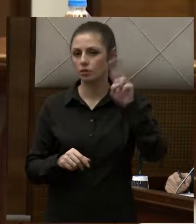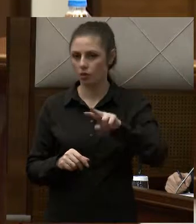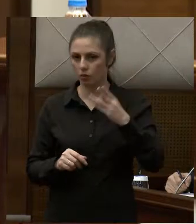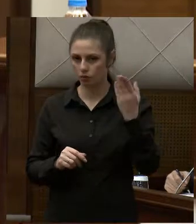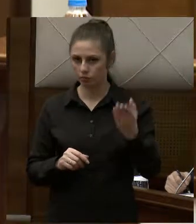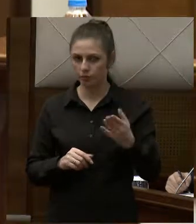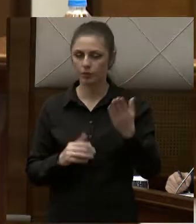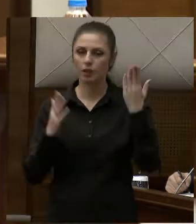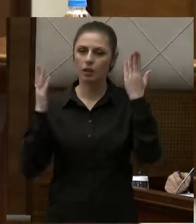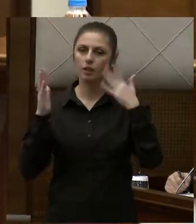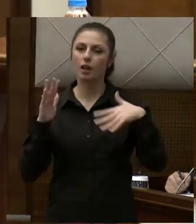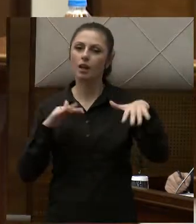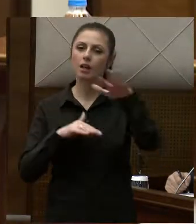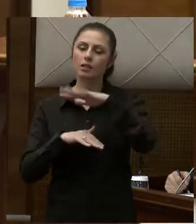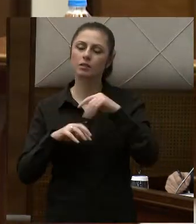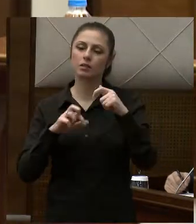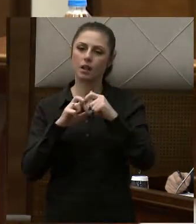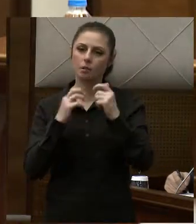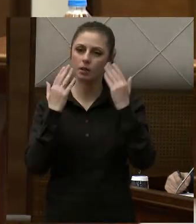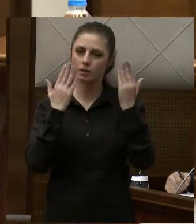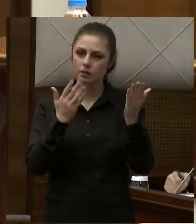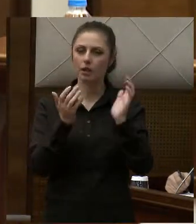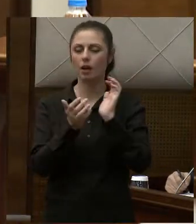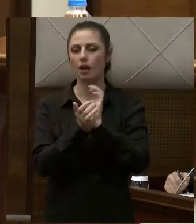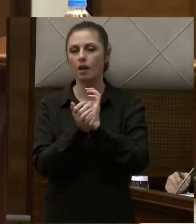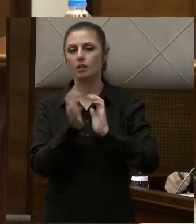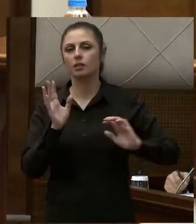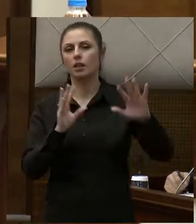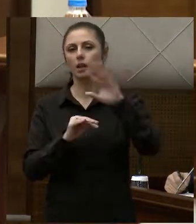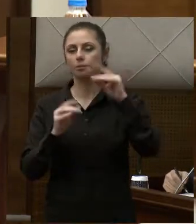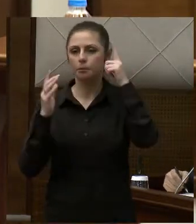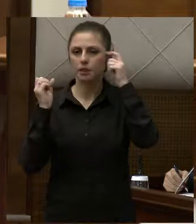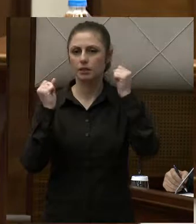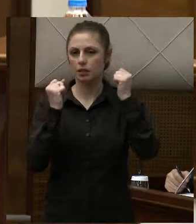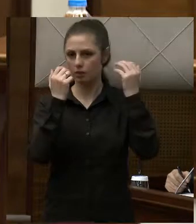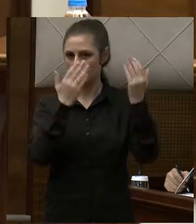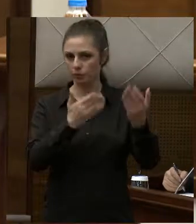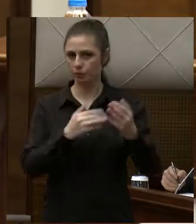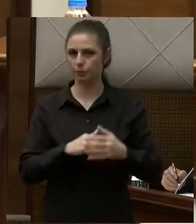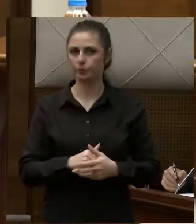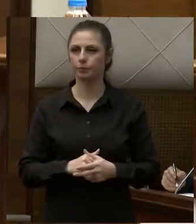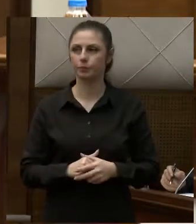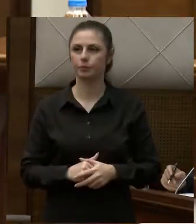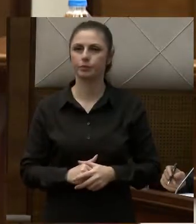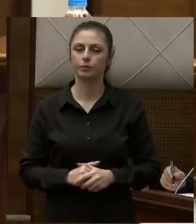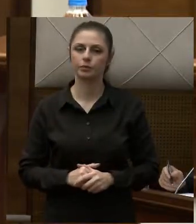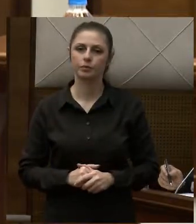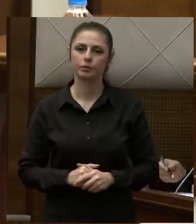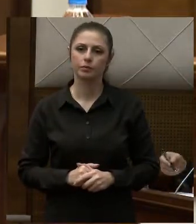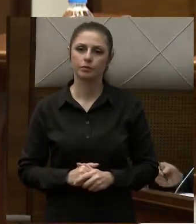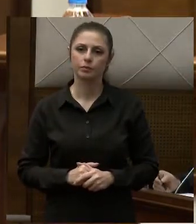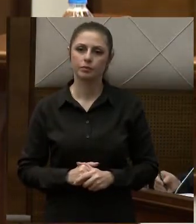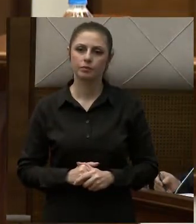kaybettik. Tüm başta ailesi Kamiloba halkımıza taziyelerimizi sunuyor. Başsağlığı diliyoruz. Dün